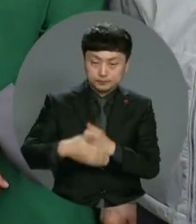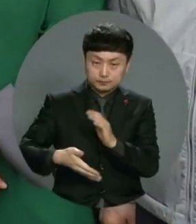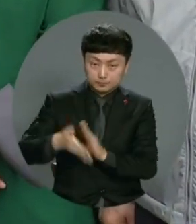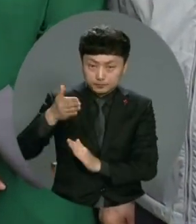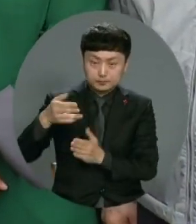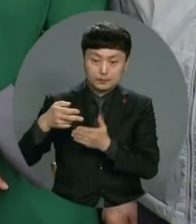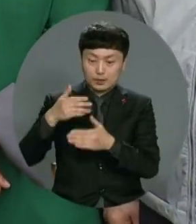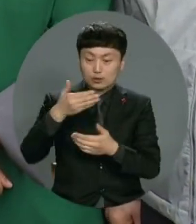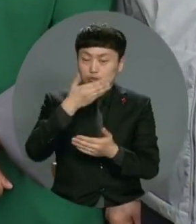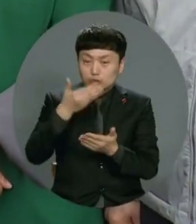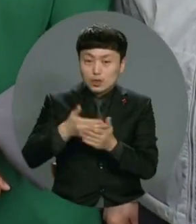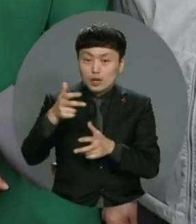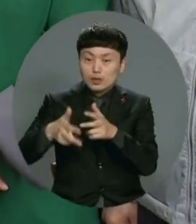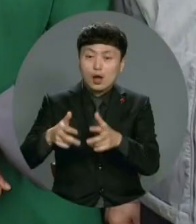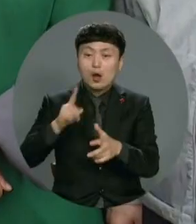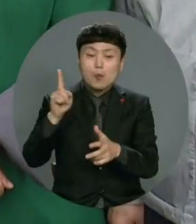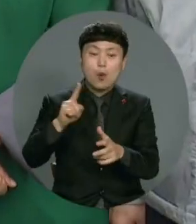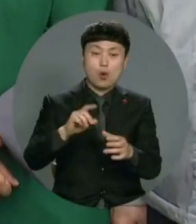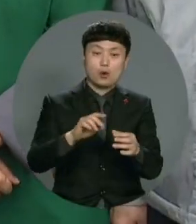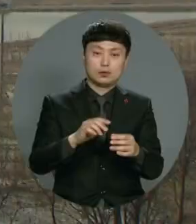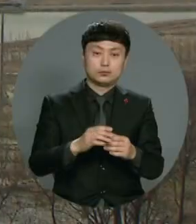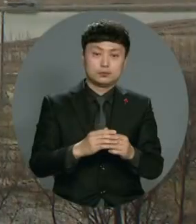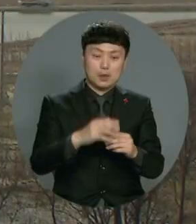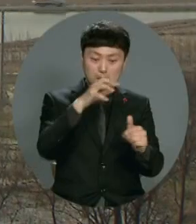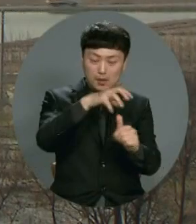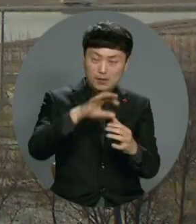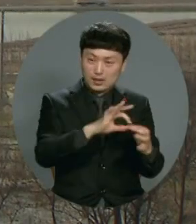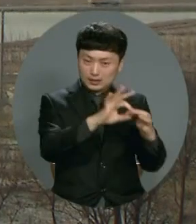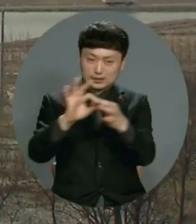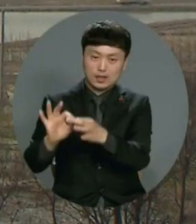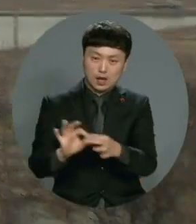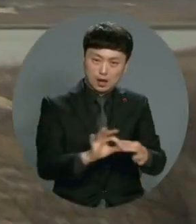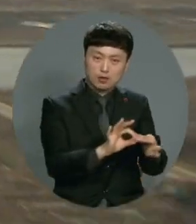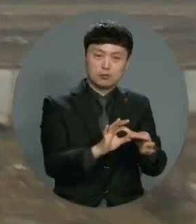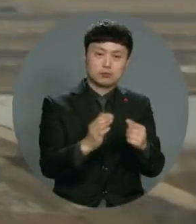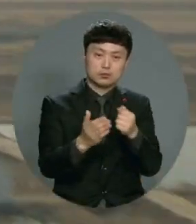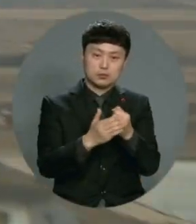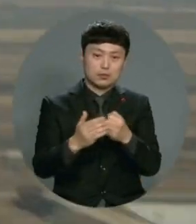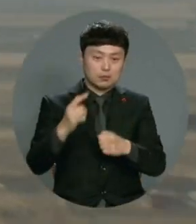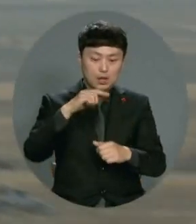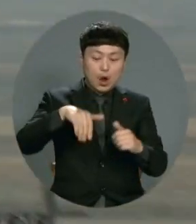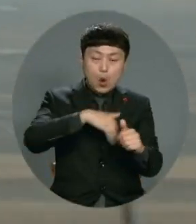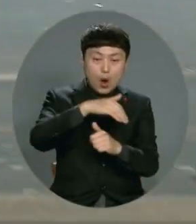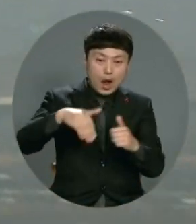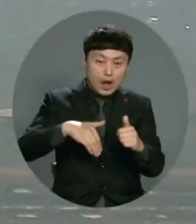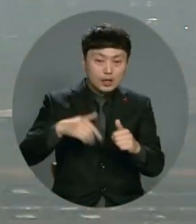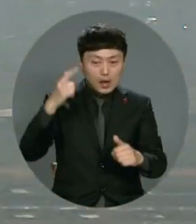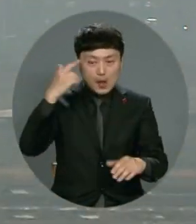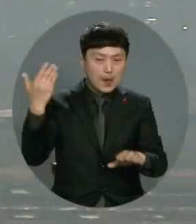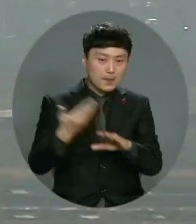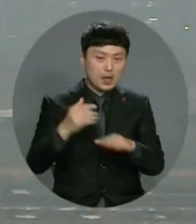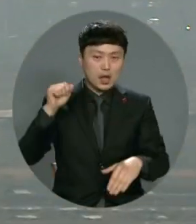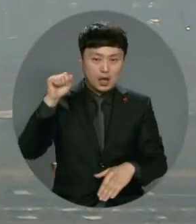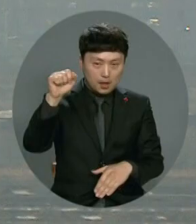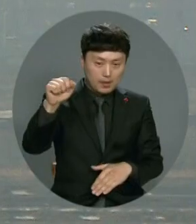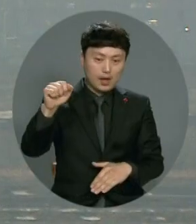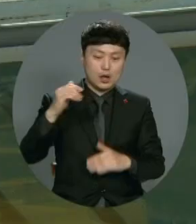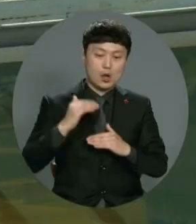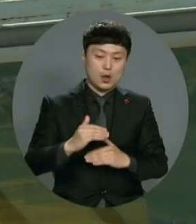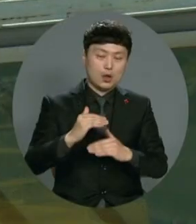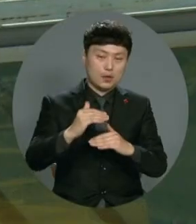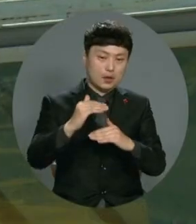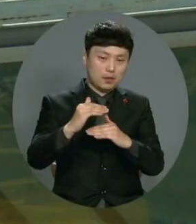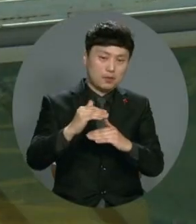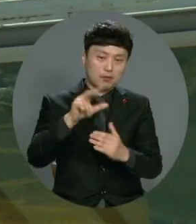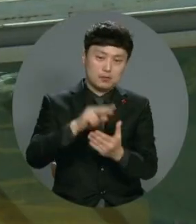주요 현안 사업들이 대부분이 개발제한구역 해제와 맞물려 있어 환경단체 등의 반발이 예상돼 추진과정이 순탄치는